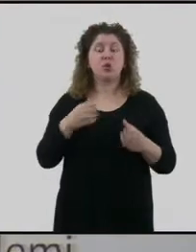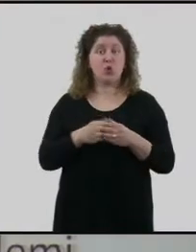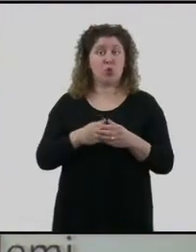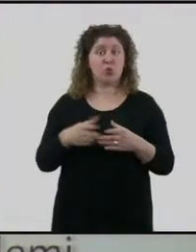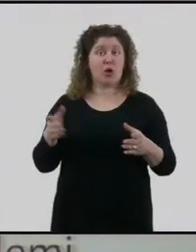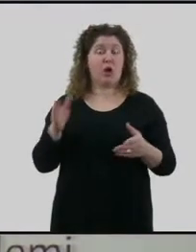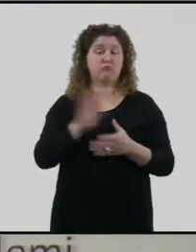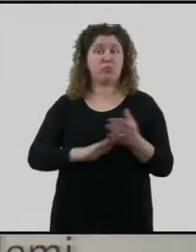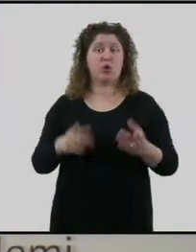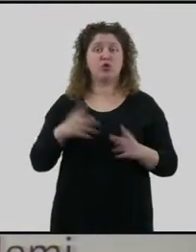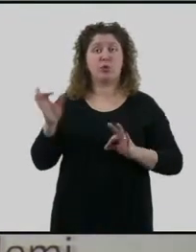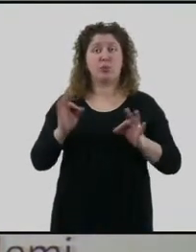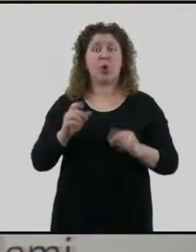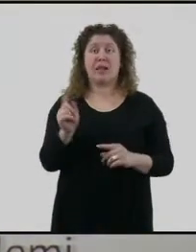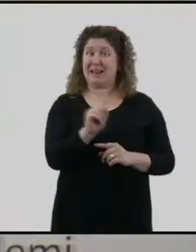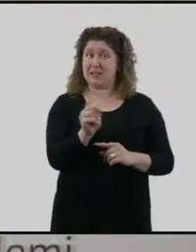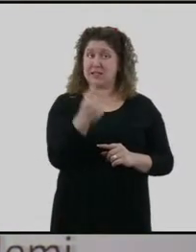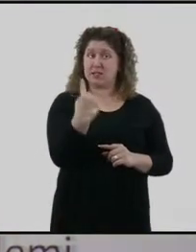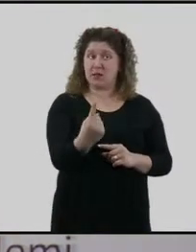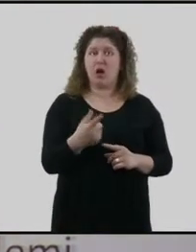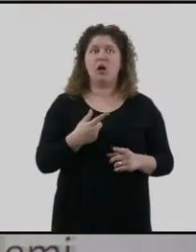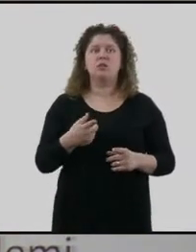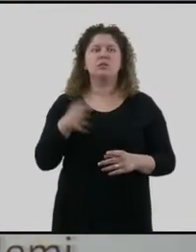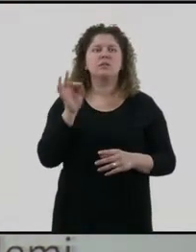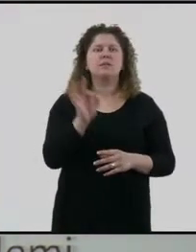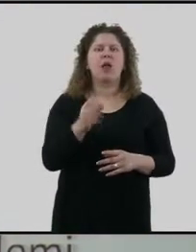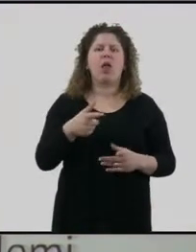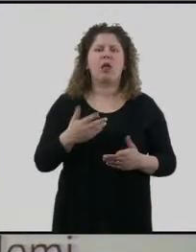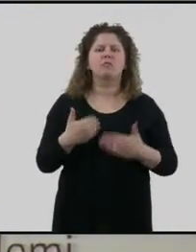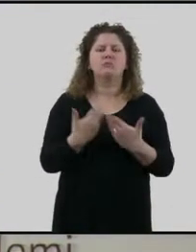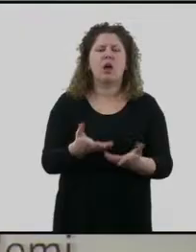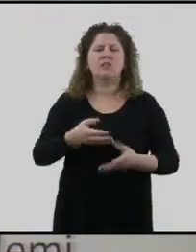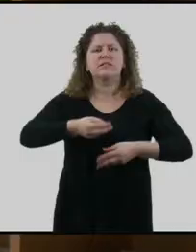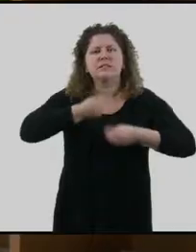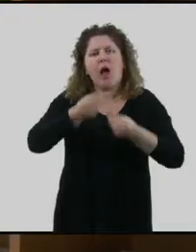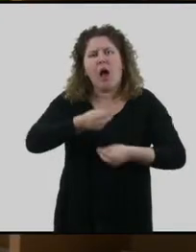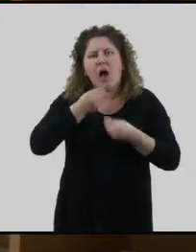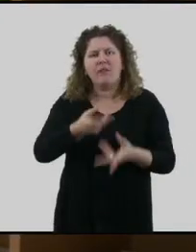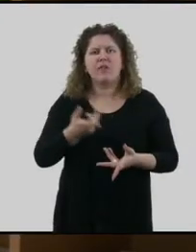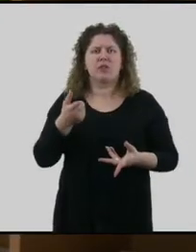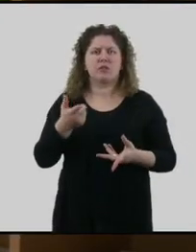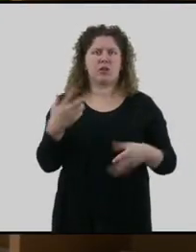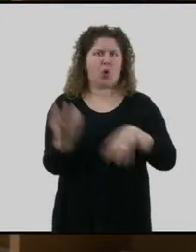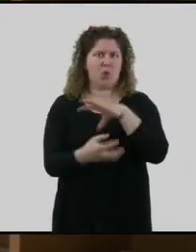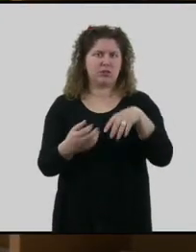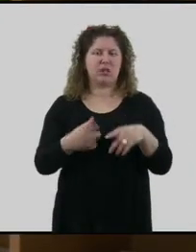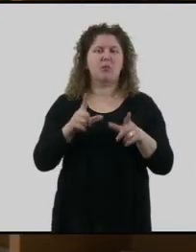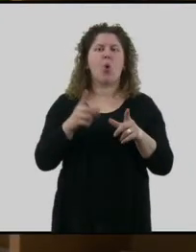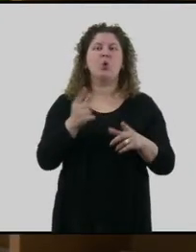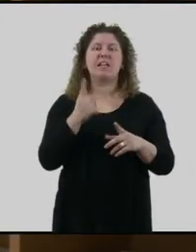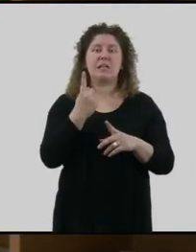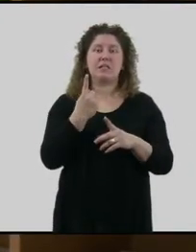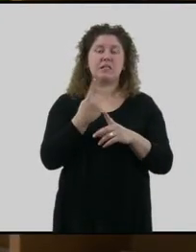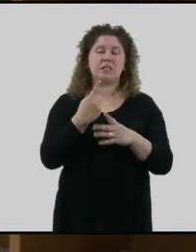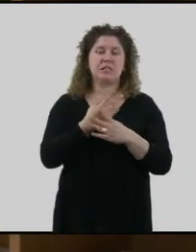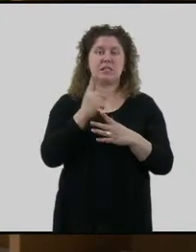budućnost pokreće projekt Niste sami s ciljem pružanja savjetodavne pomoći udomiteljskim obiteljima, obiteljima u riziku, a